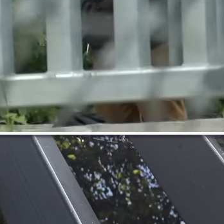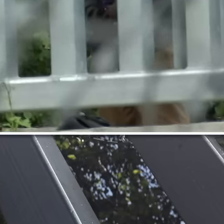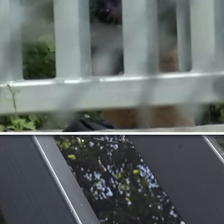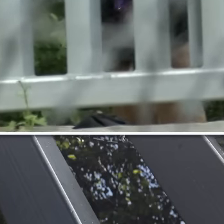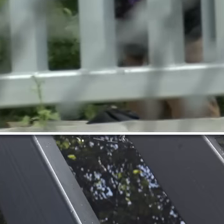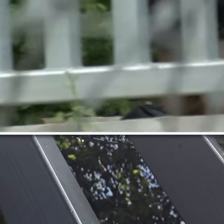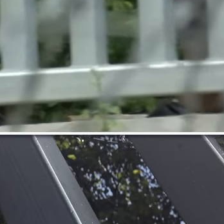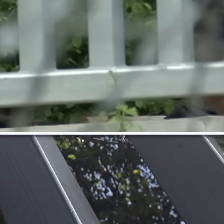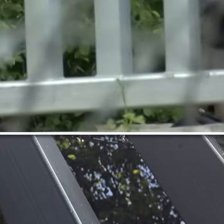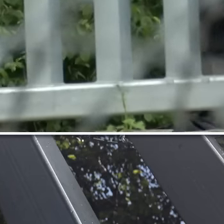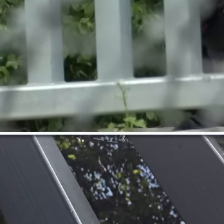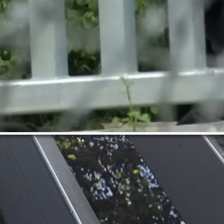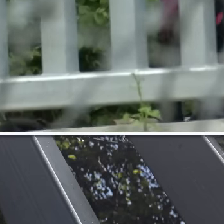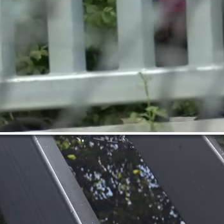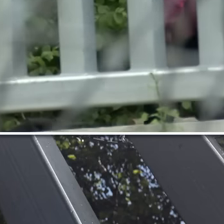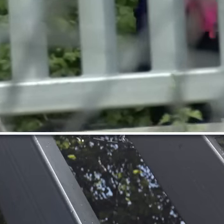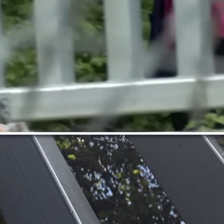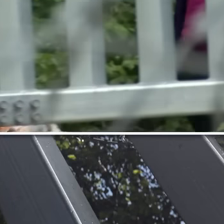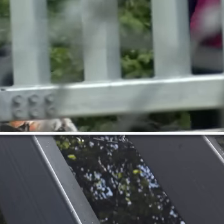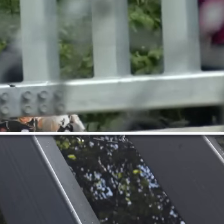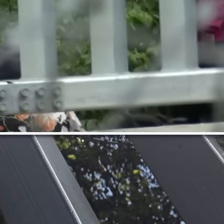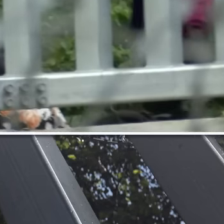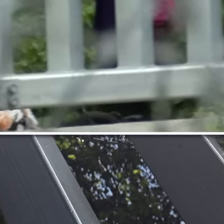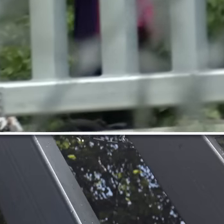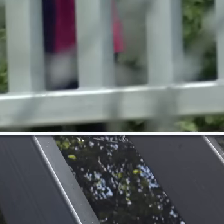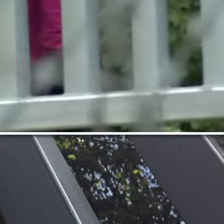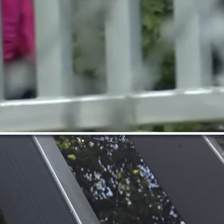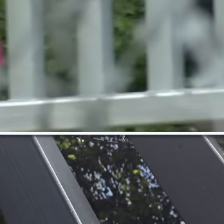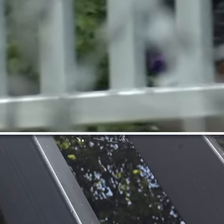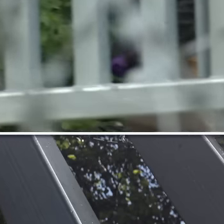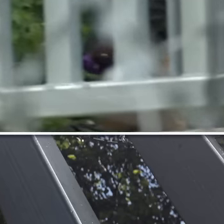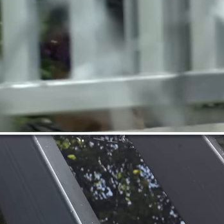mówimy o kontynencie, w którym